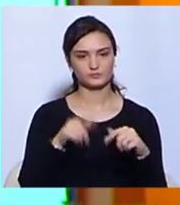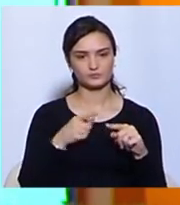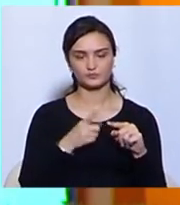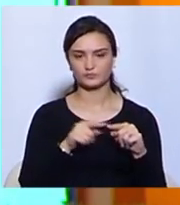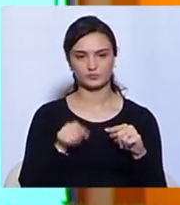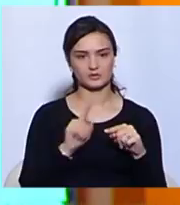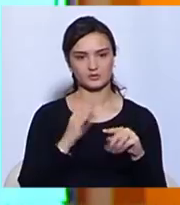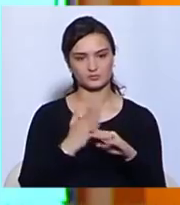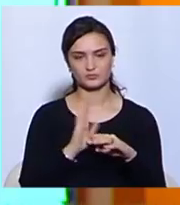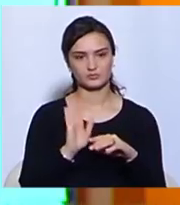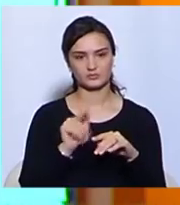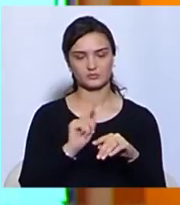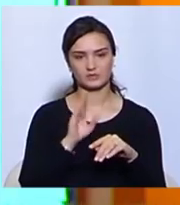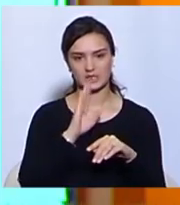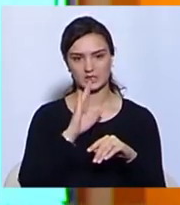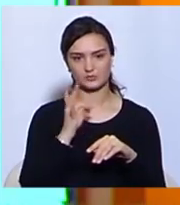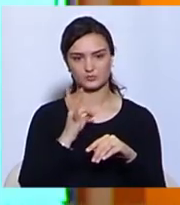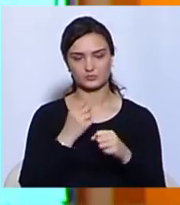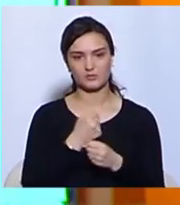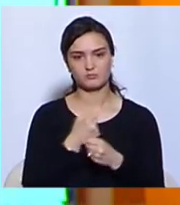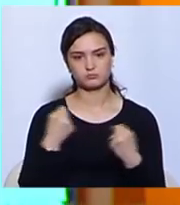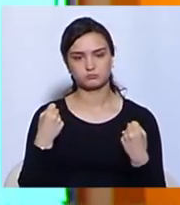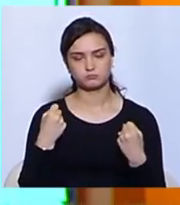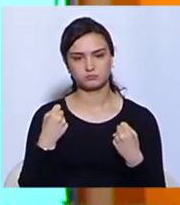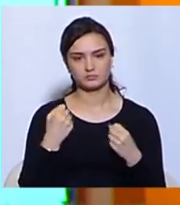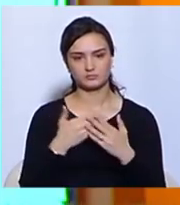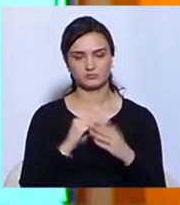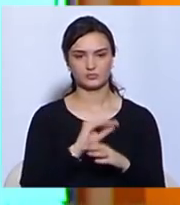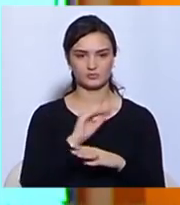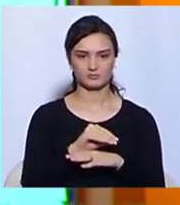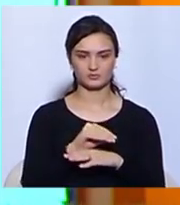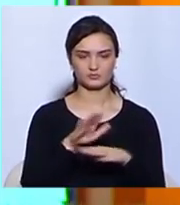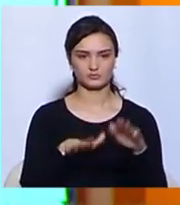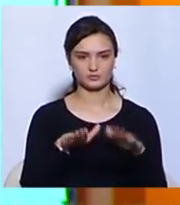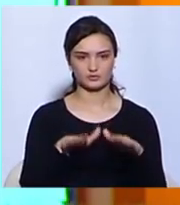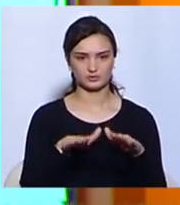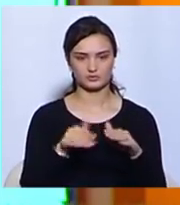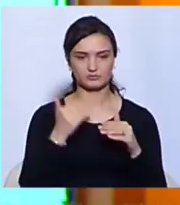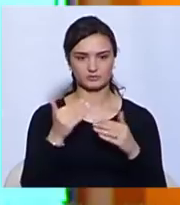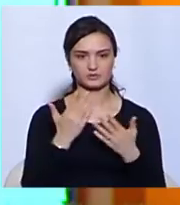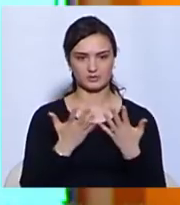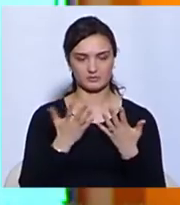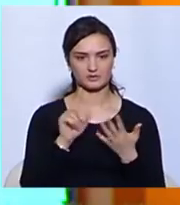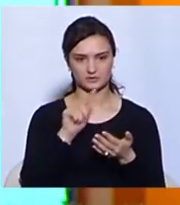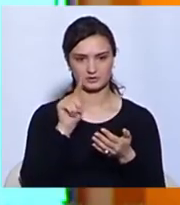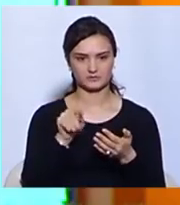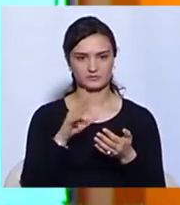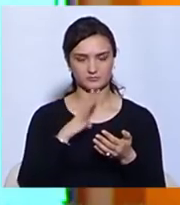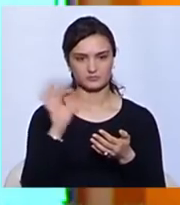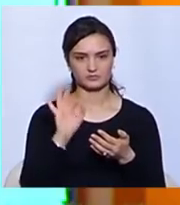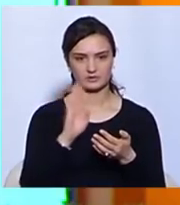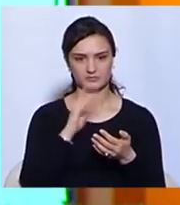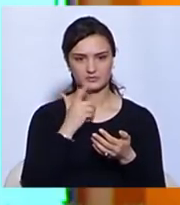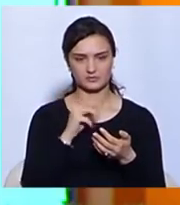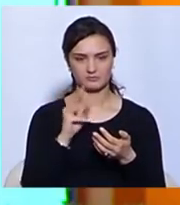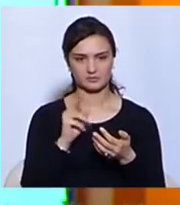თუ არა იმას, რომ ქალი უნდა გასუქდეს, ანუ მოიმატოს წონაში. თქვენთვის ალბათ ხშირად დაუსვამთ ეს კითხვა. ქალბატონ